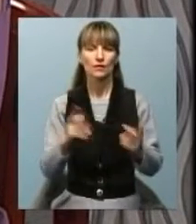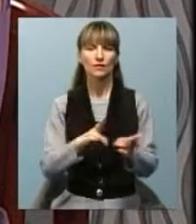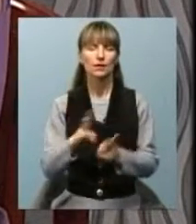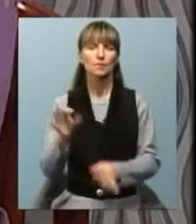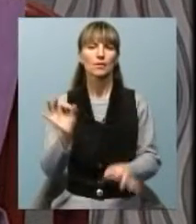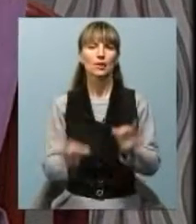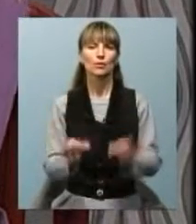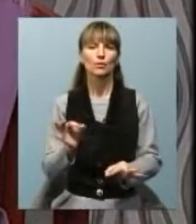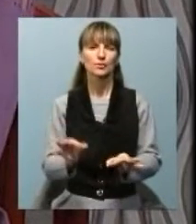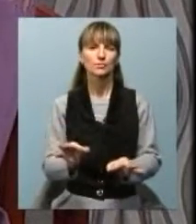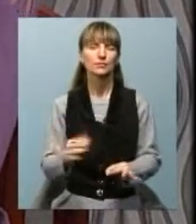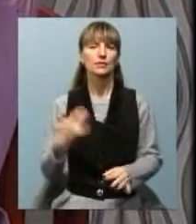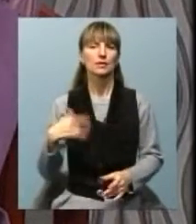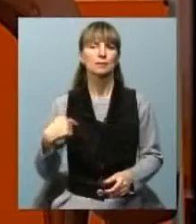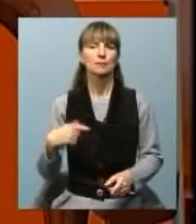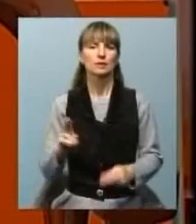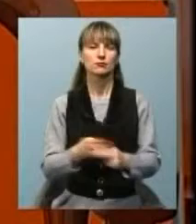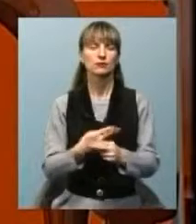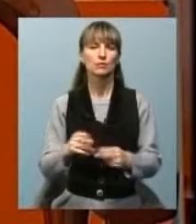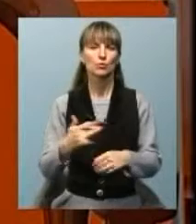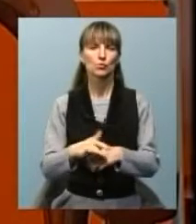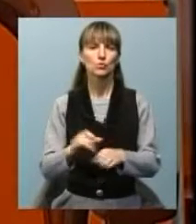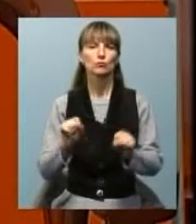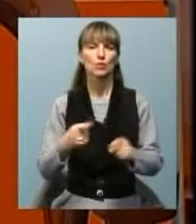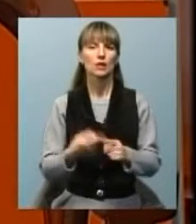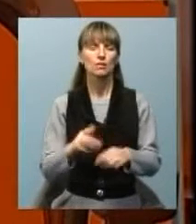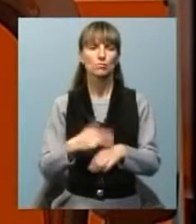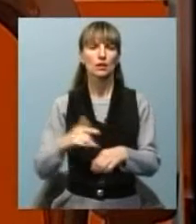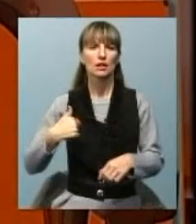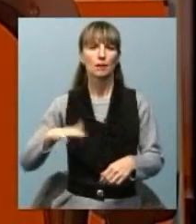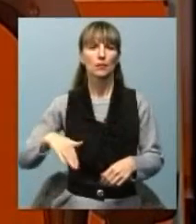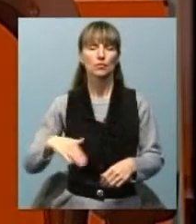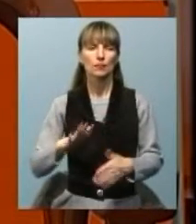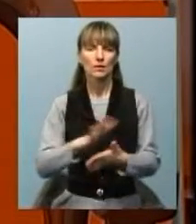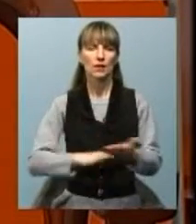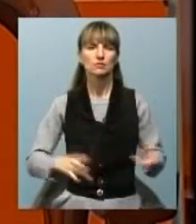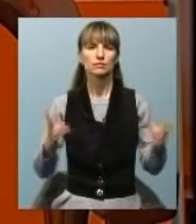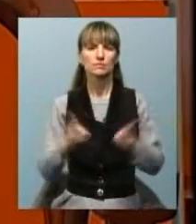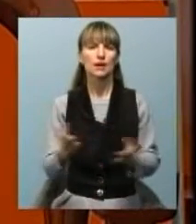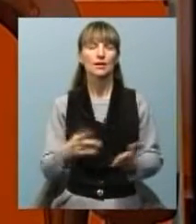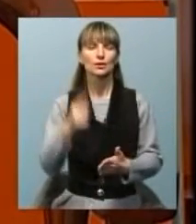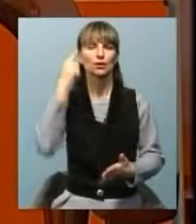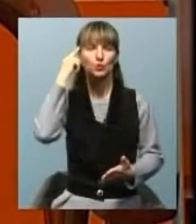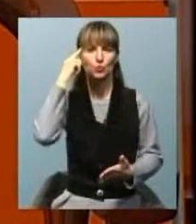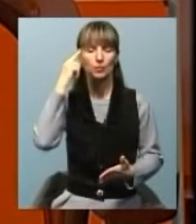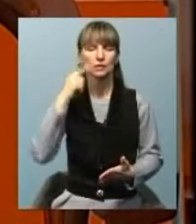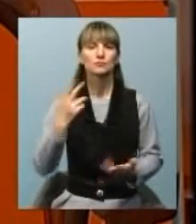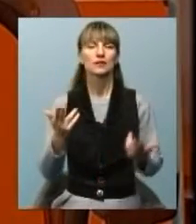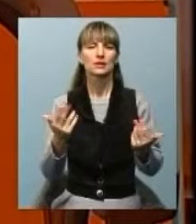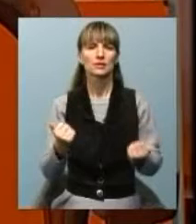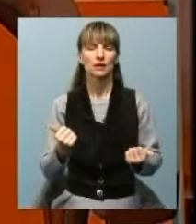шкоду природі. А для чого ж ми сортуємо сміття? Чи може це сміття нам потім в подальшому знадобитися, як ти думаєш?